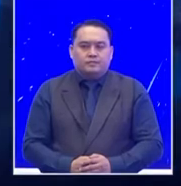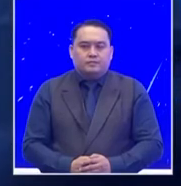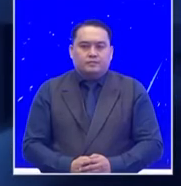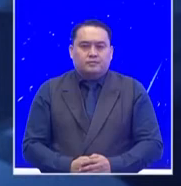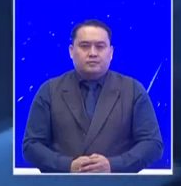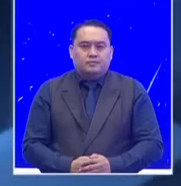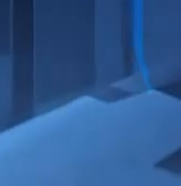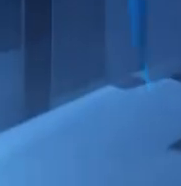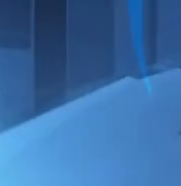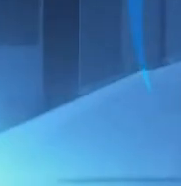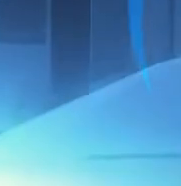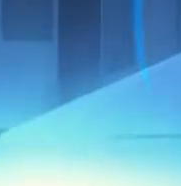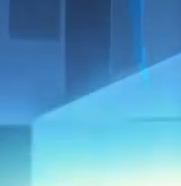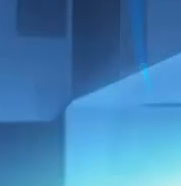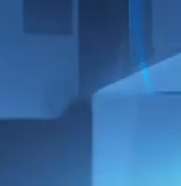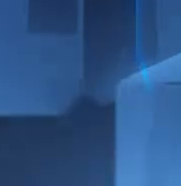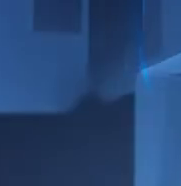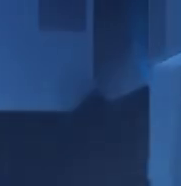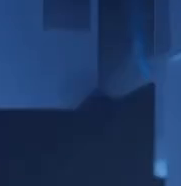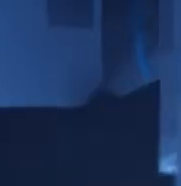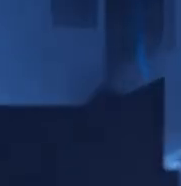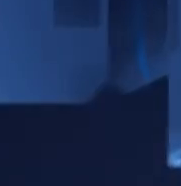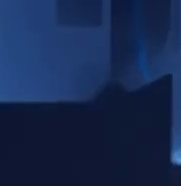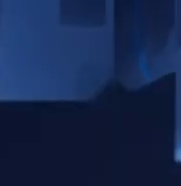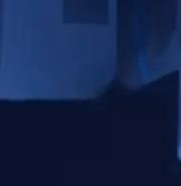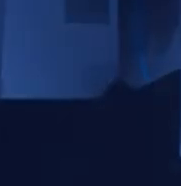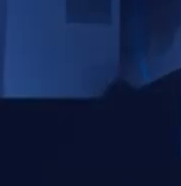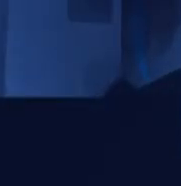Ануар Амангельдинов, Габит Кабдрахман, Мади Байбусынов, телеканал ЖТСУ.